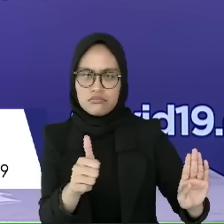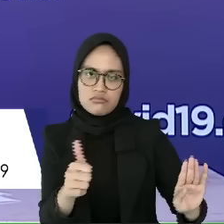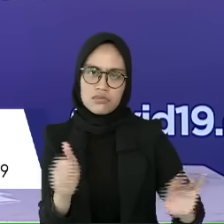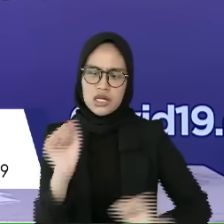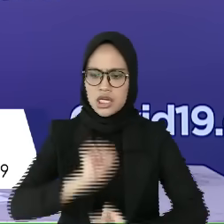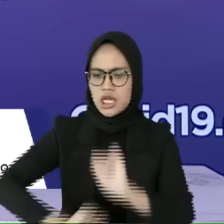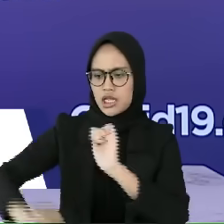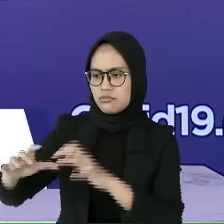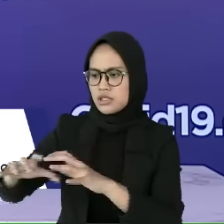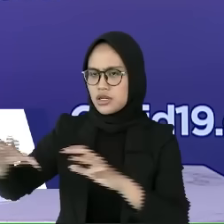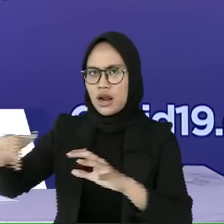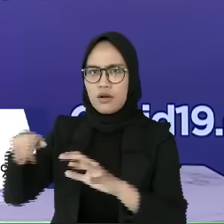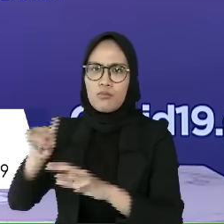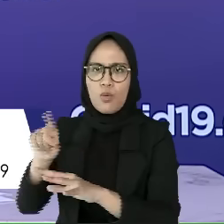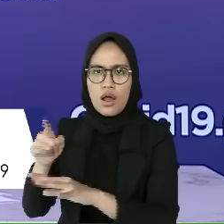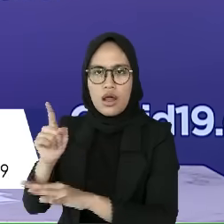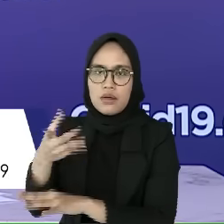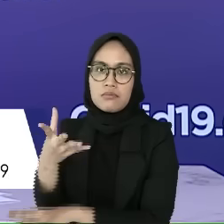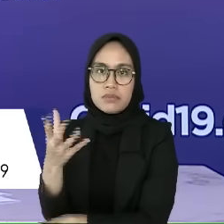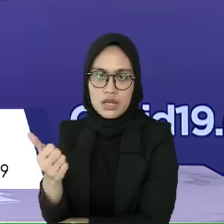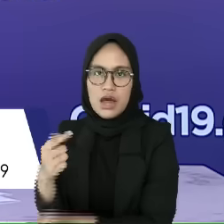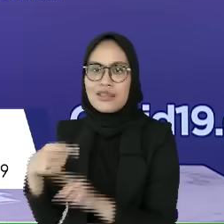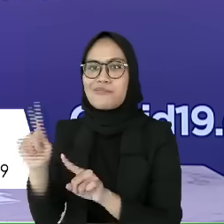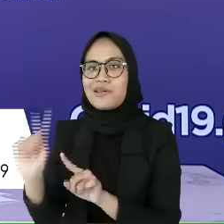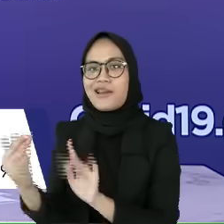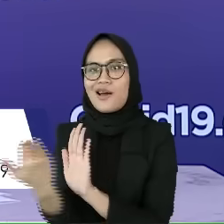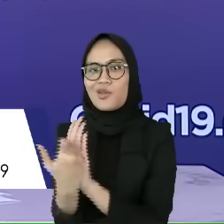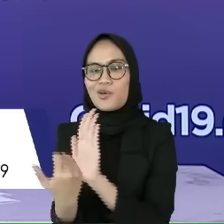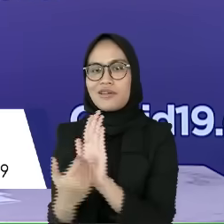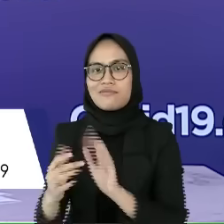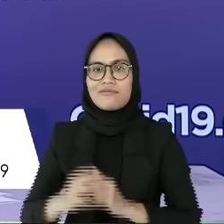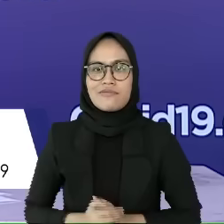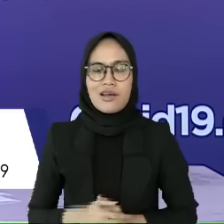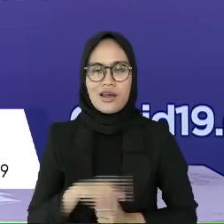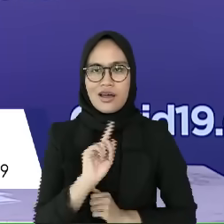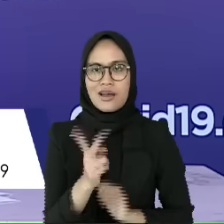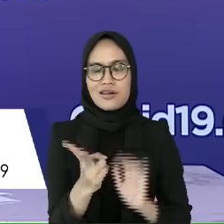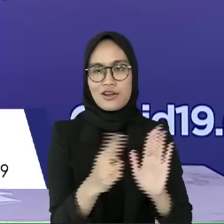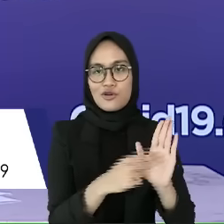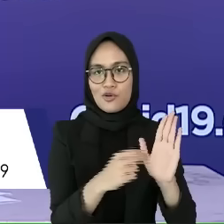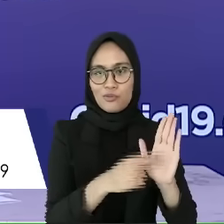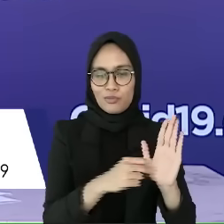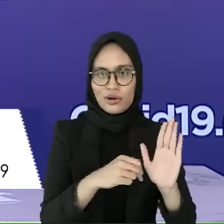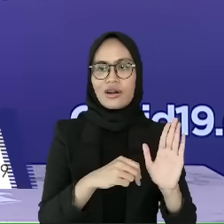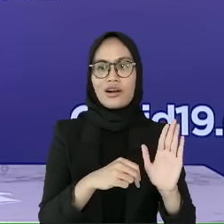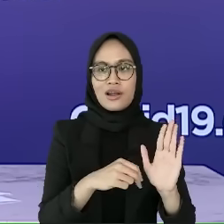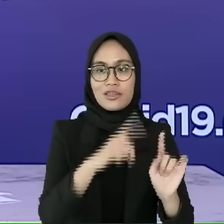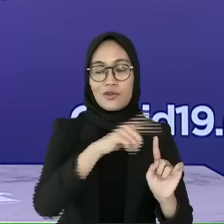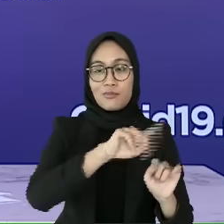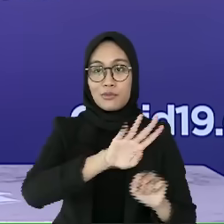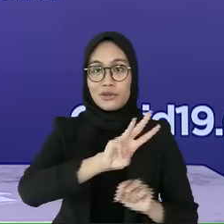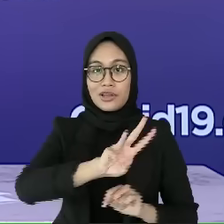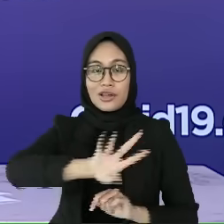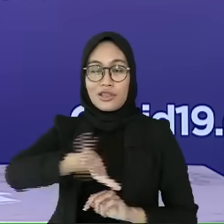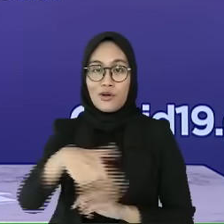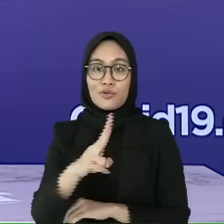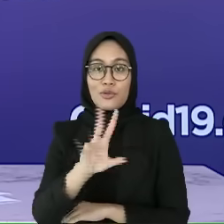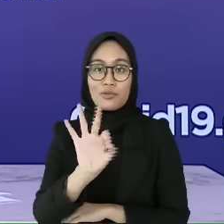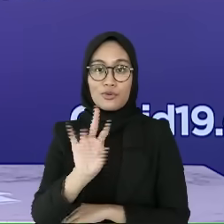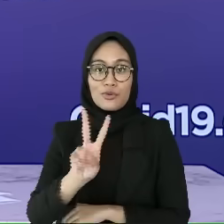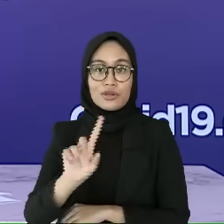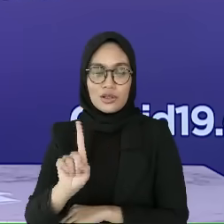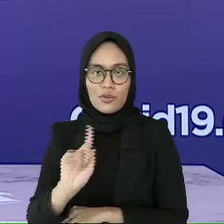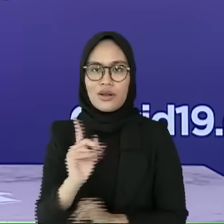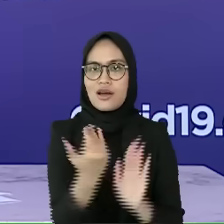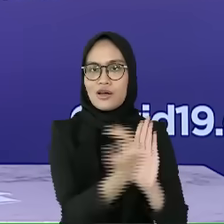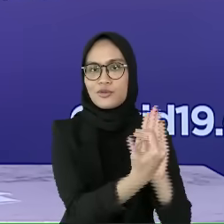kegiatan besar. Berdasarkan instruksi Mendagri nomor 43 tahun 2021, pengaturan